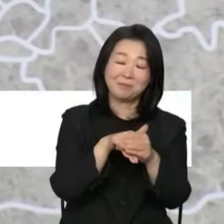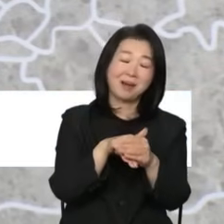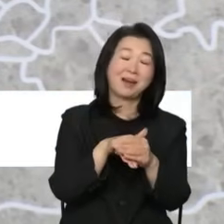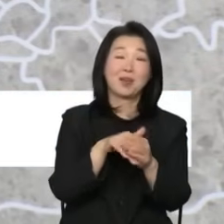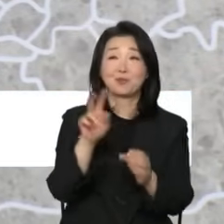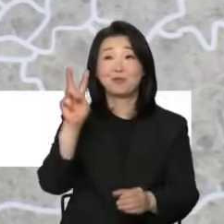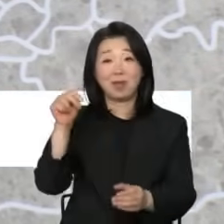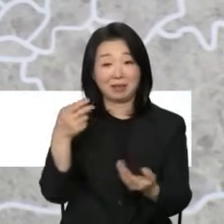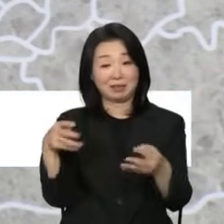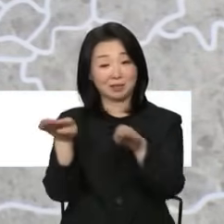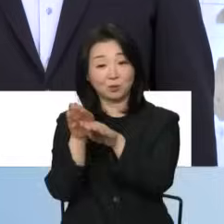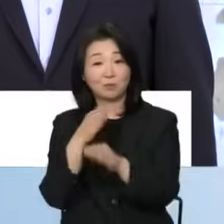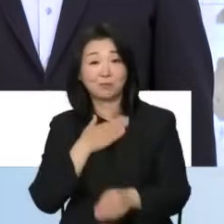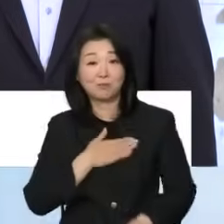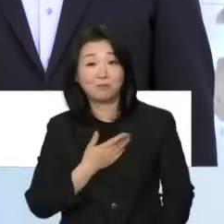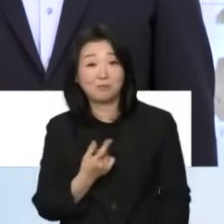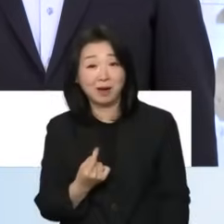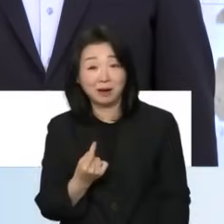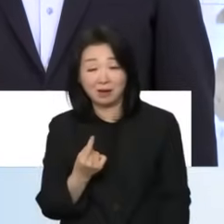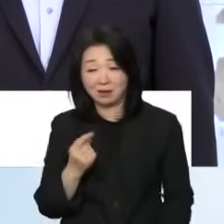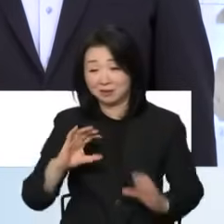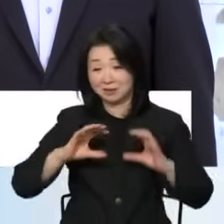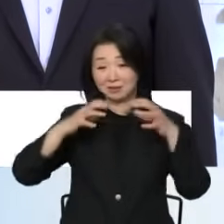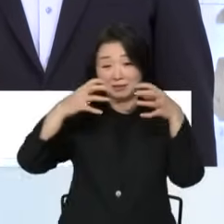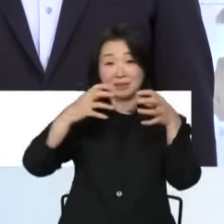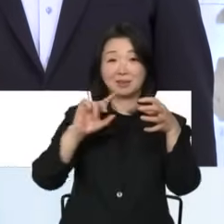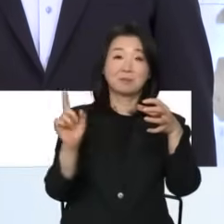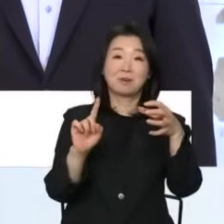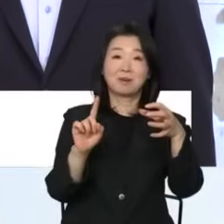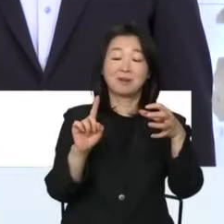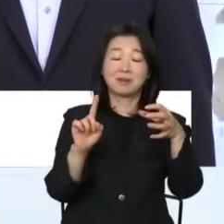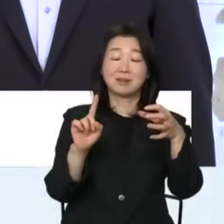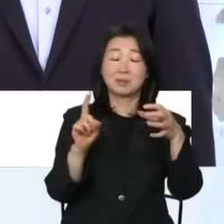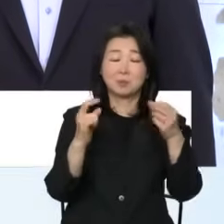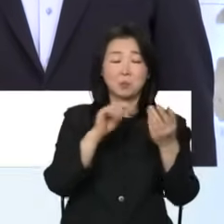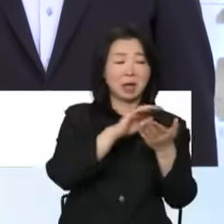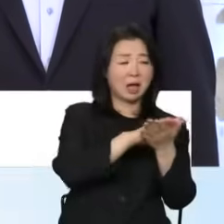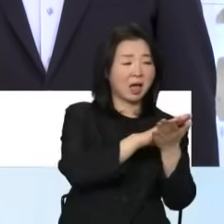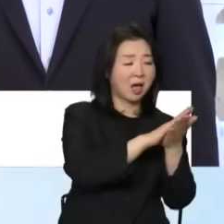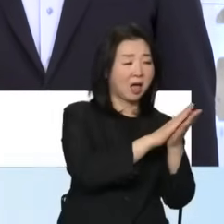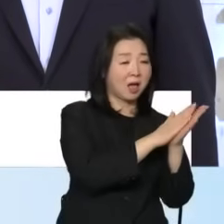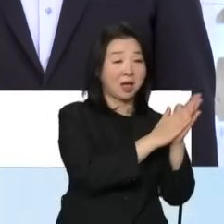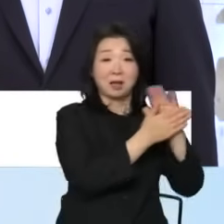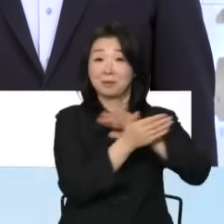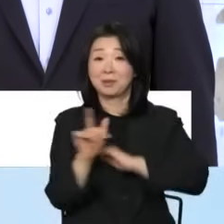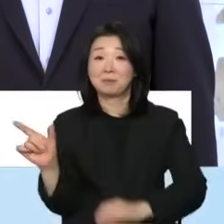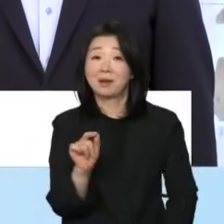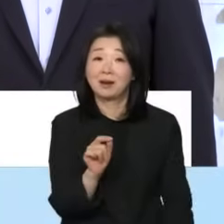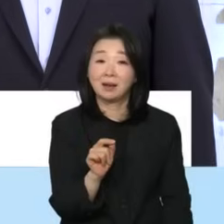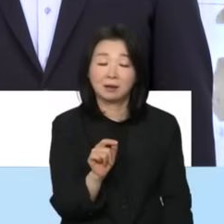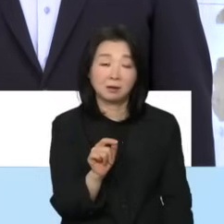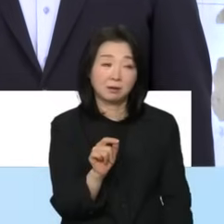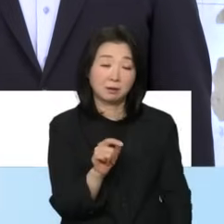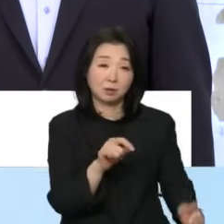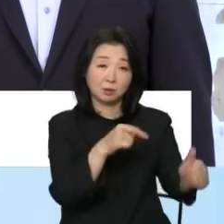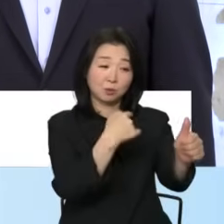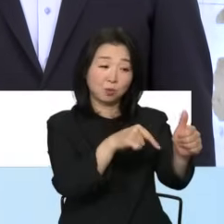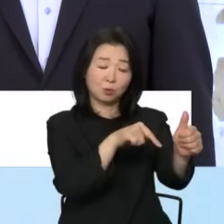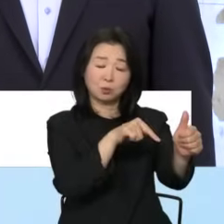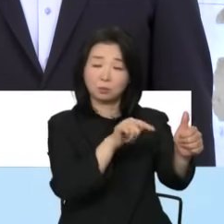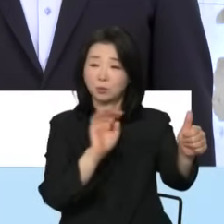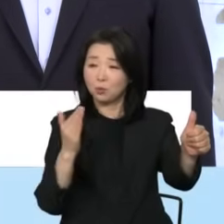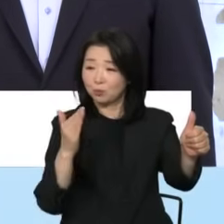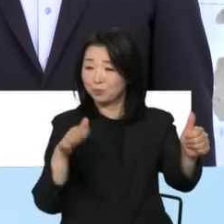기구죠. 예, 그래서 세계적으로 지금 여러 가지 대변혁의 시대인데 교육은 이러한 시대를 맞이해서